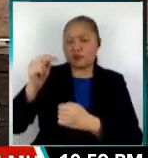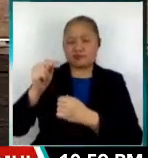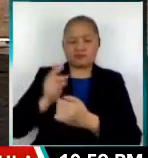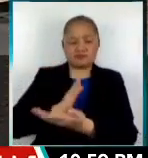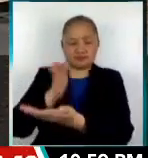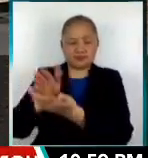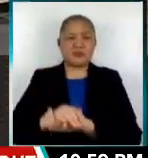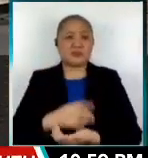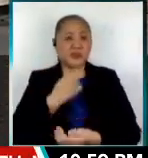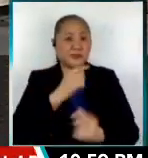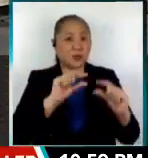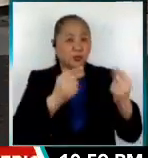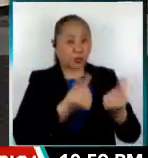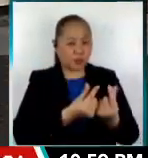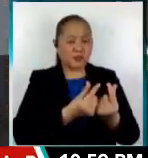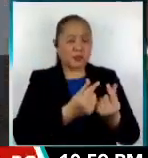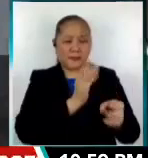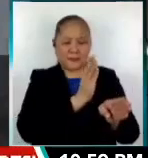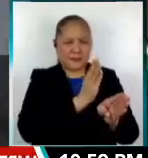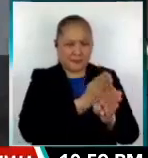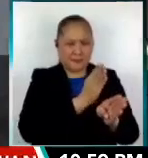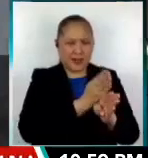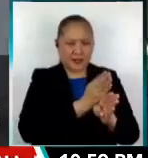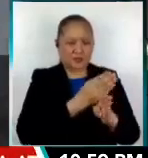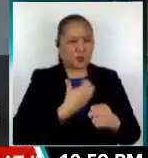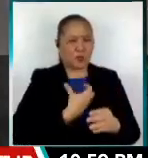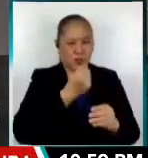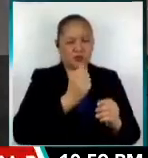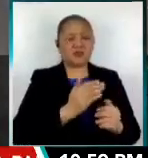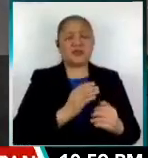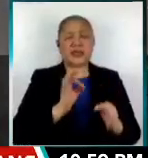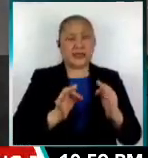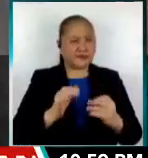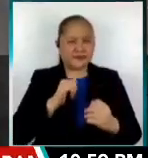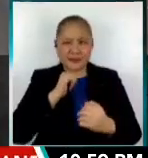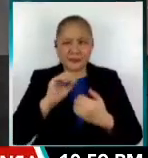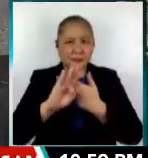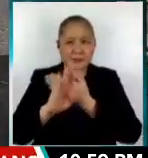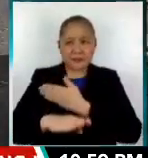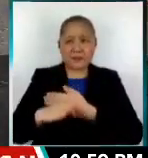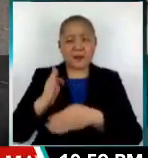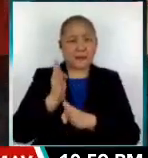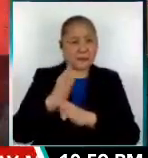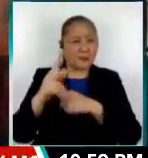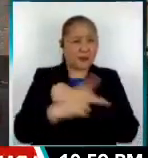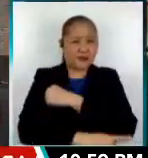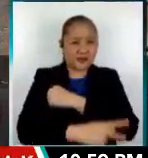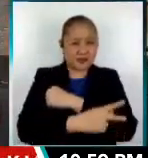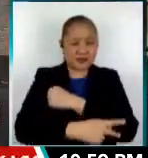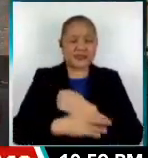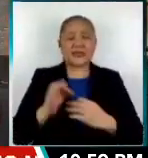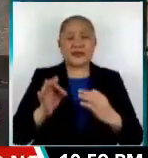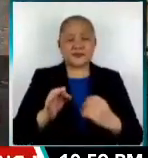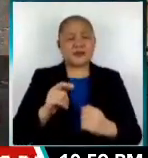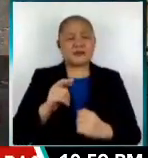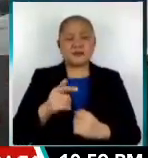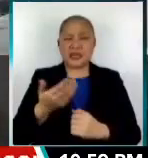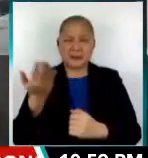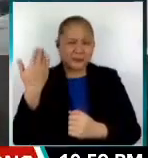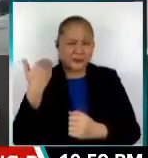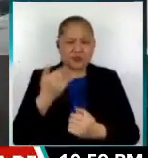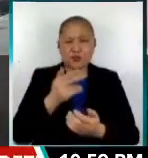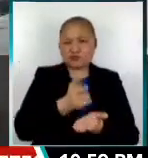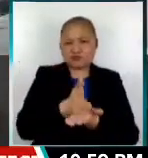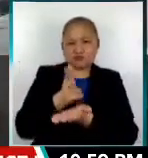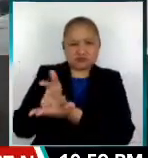operator, yan ay kung hindi pa rin pagbabalikin ng mga provincial bus company sa mga dati nitong terminal sa Metro Manila. Sa ngayon